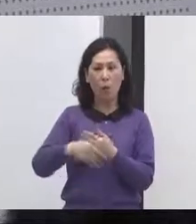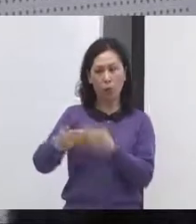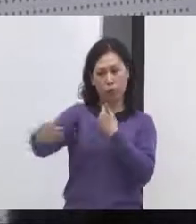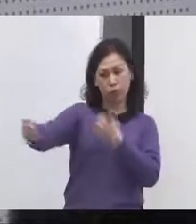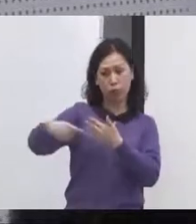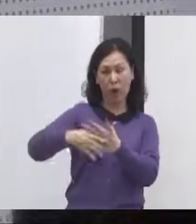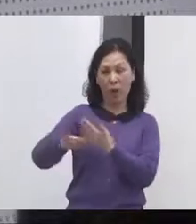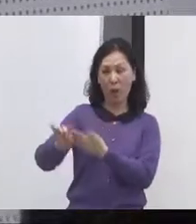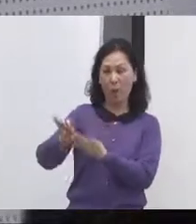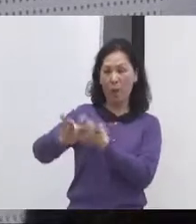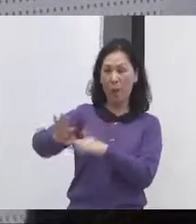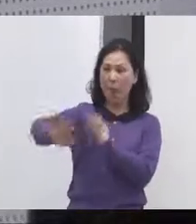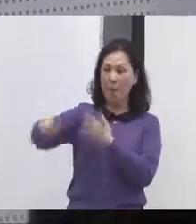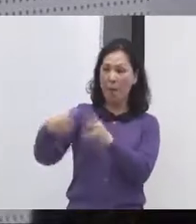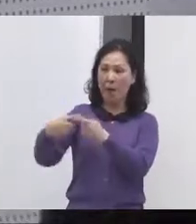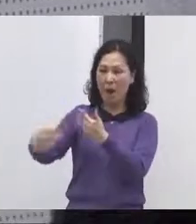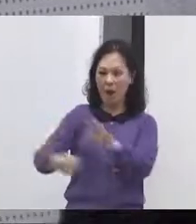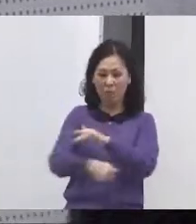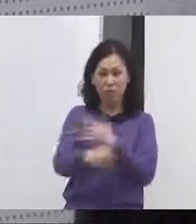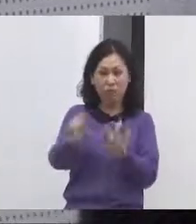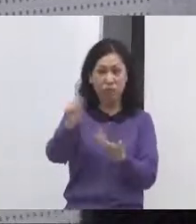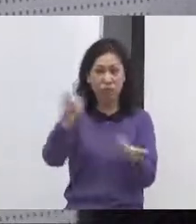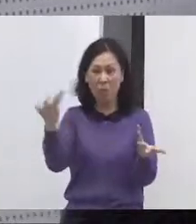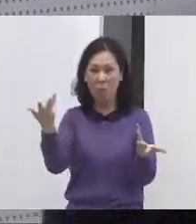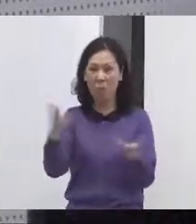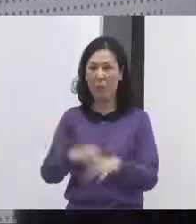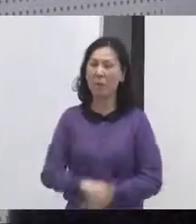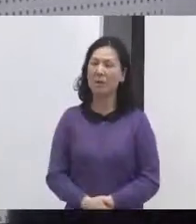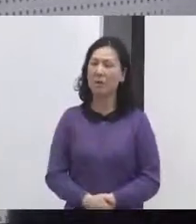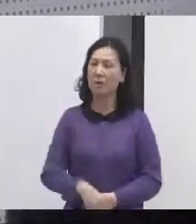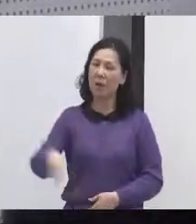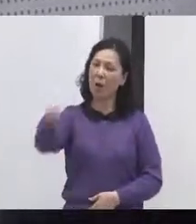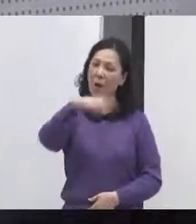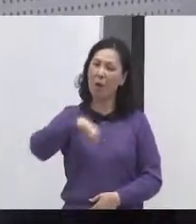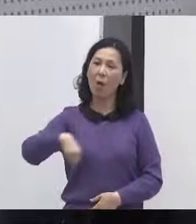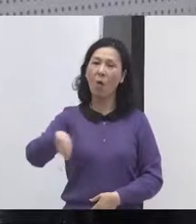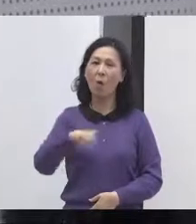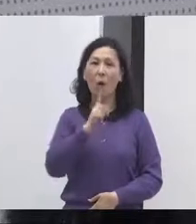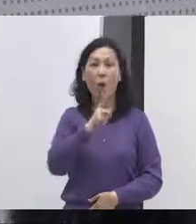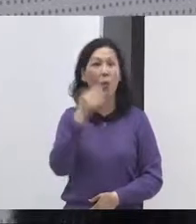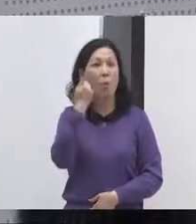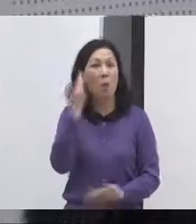当比方说，刚刚我们在讲说，我们